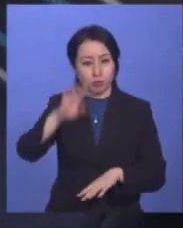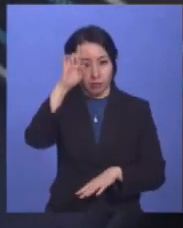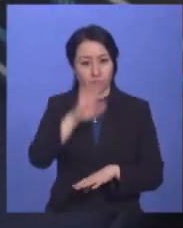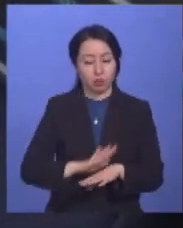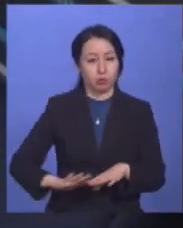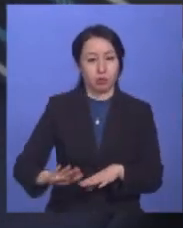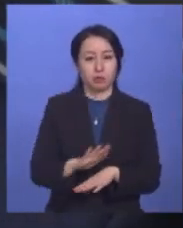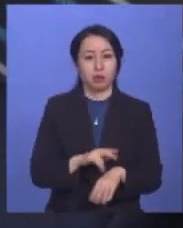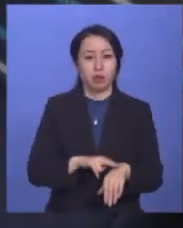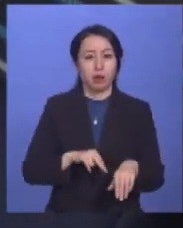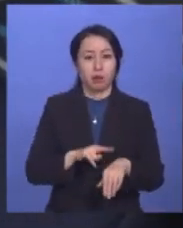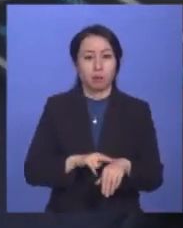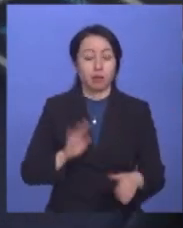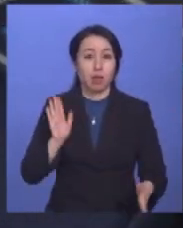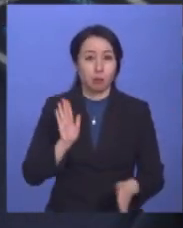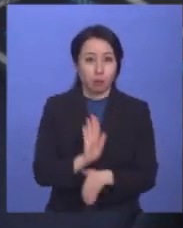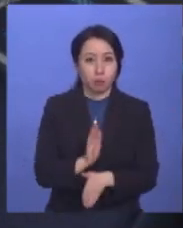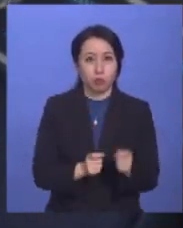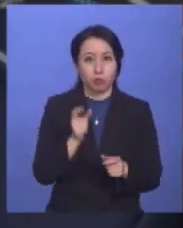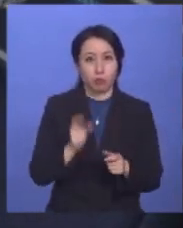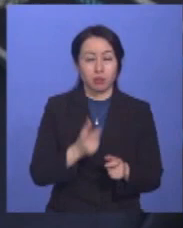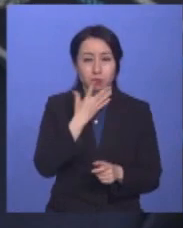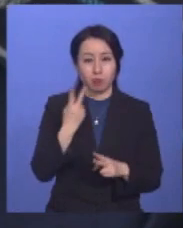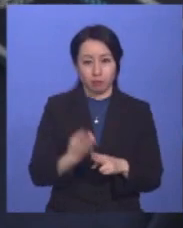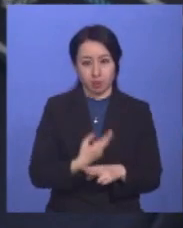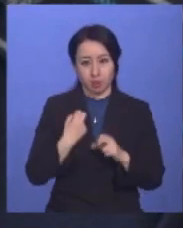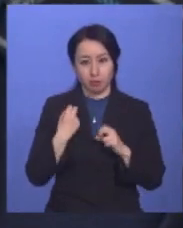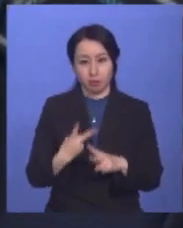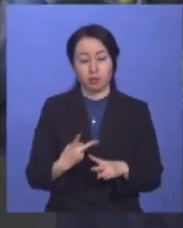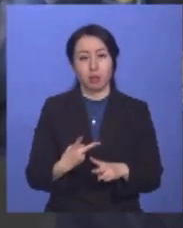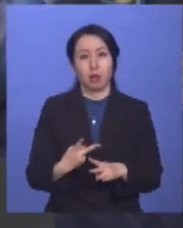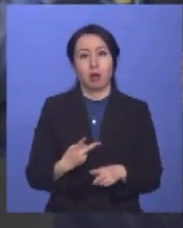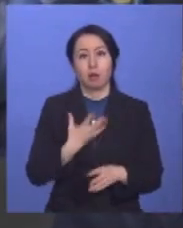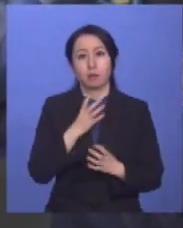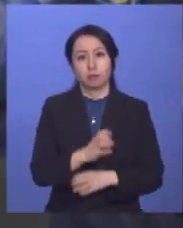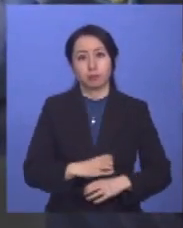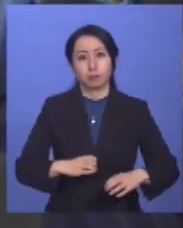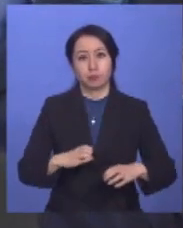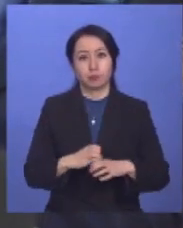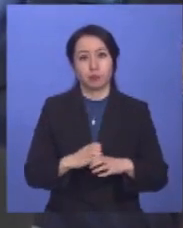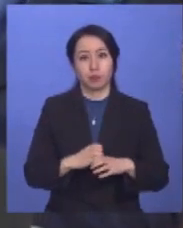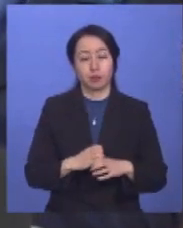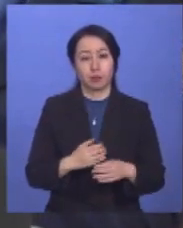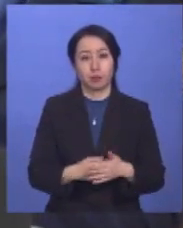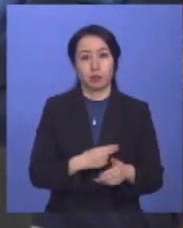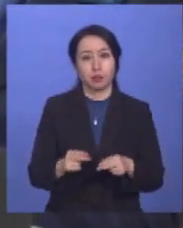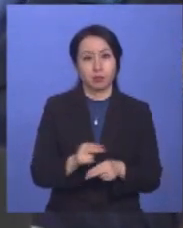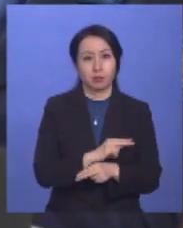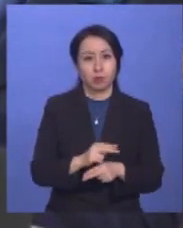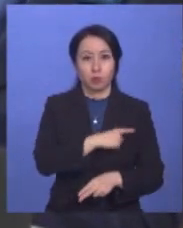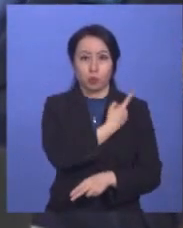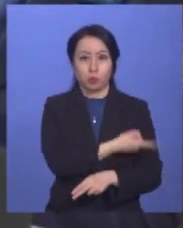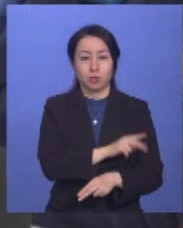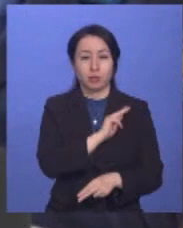Начальник областного департамента полиции поручил Управлению собственной безопасности, инспекции по личному составу и ряду оперативных подразделений